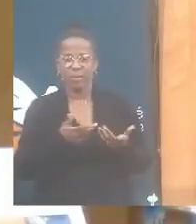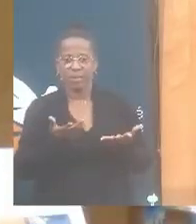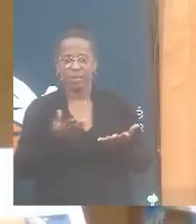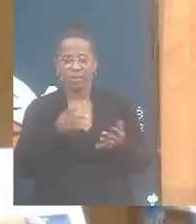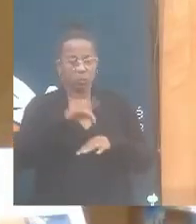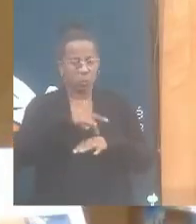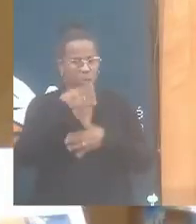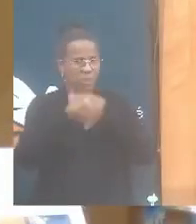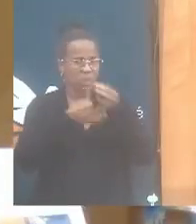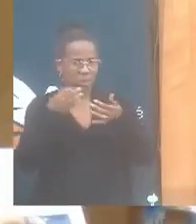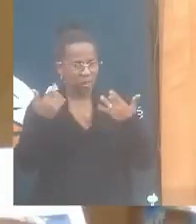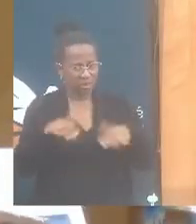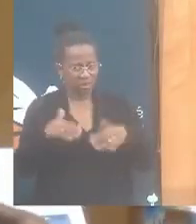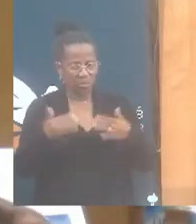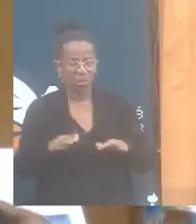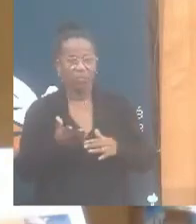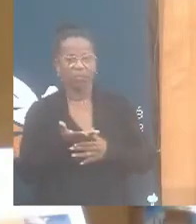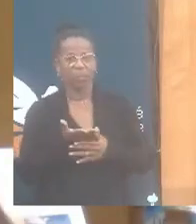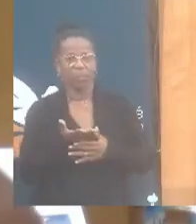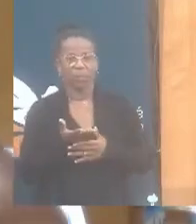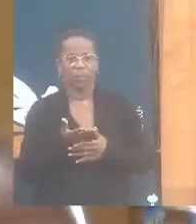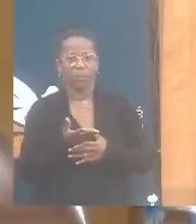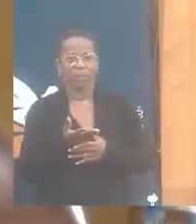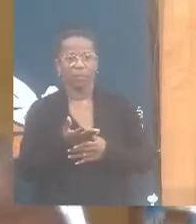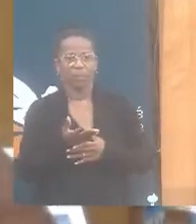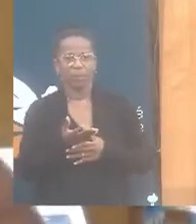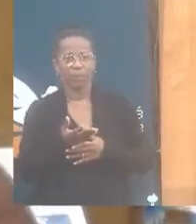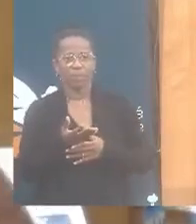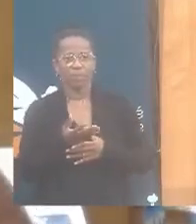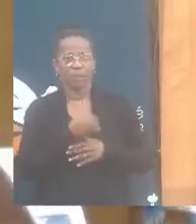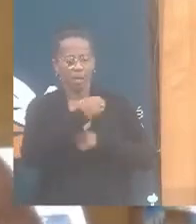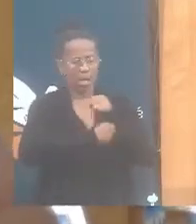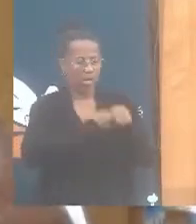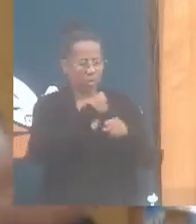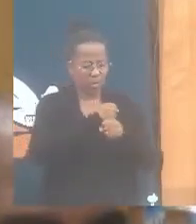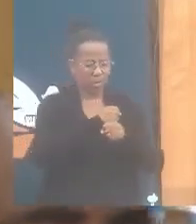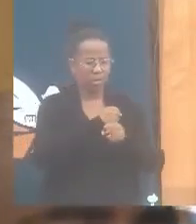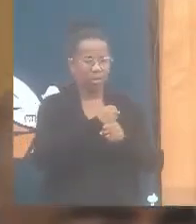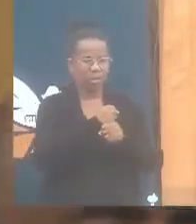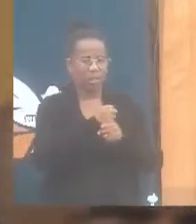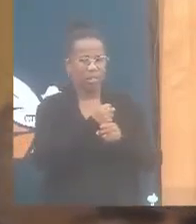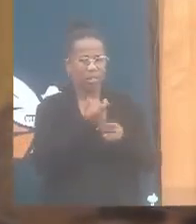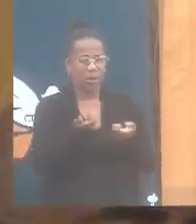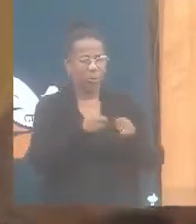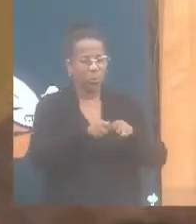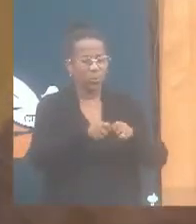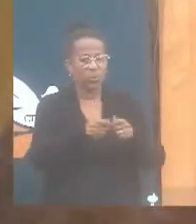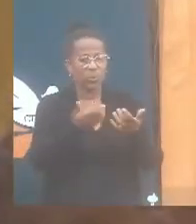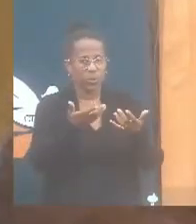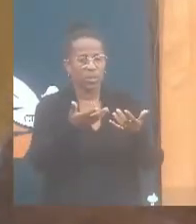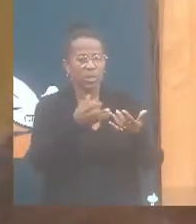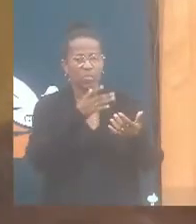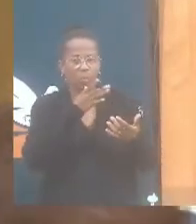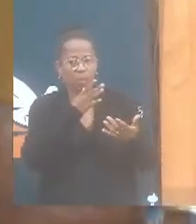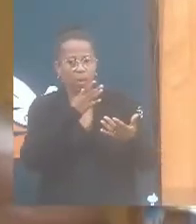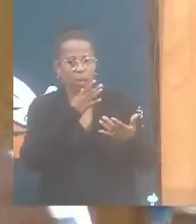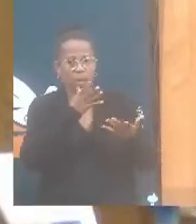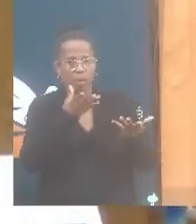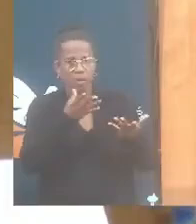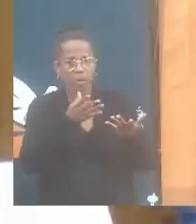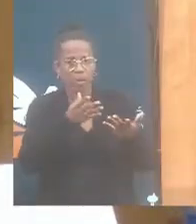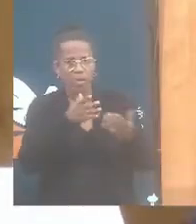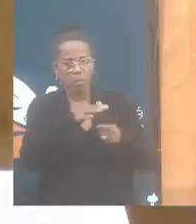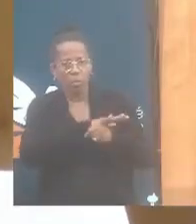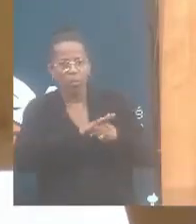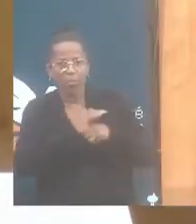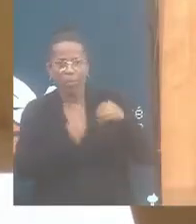dire, que, eh bien, on n'arrive pas à clôturer un exercice de manière absolue. Il y a toujours